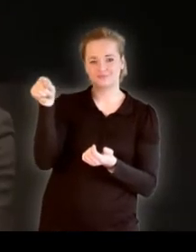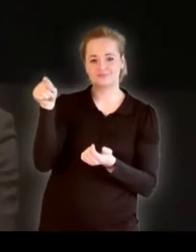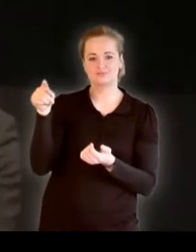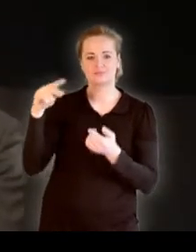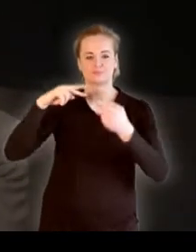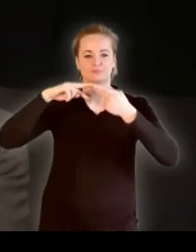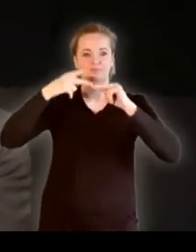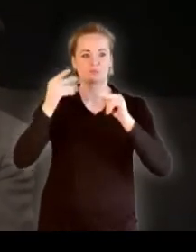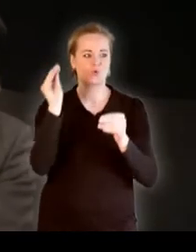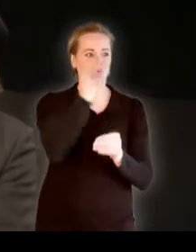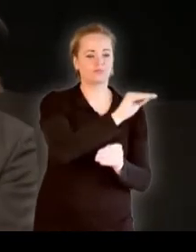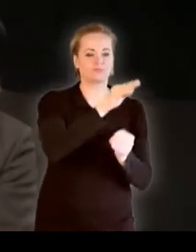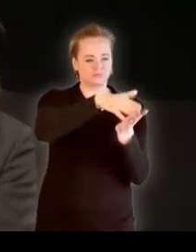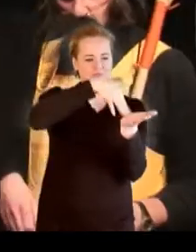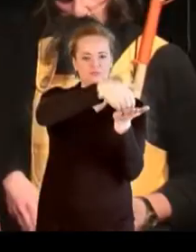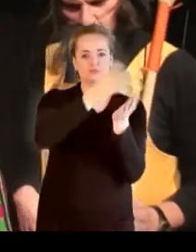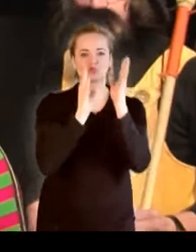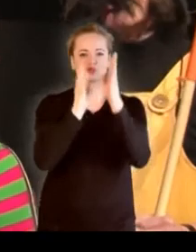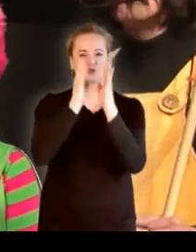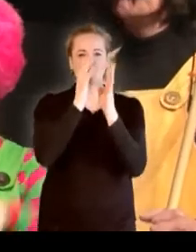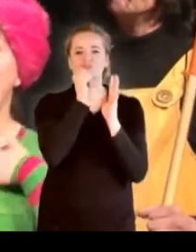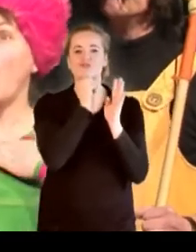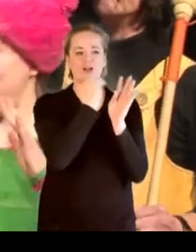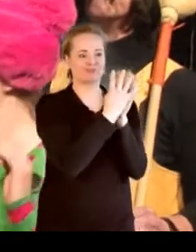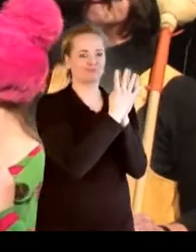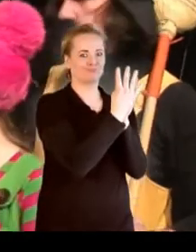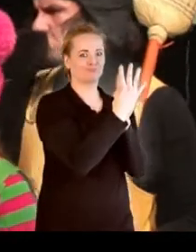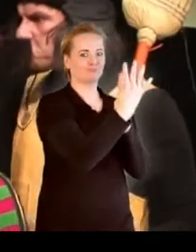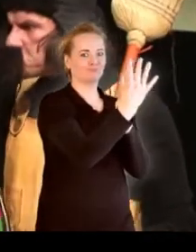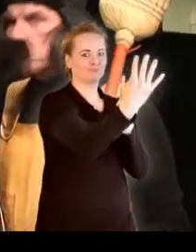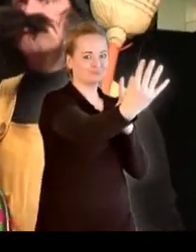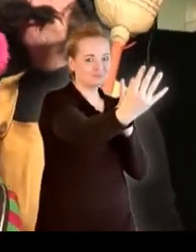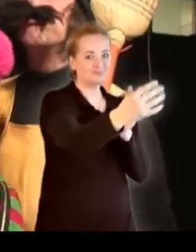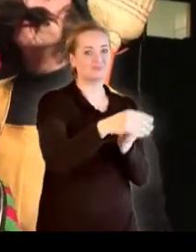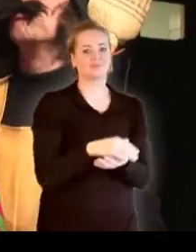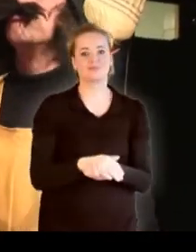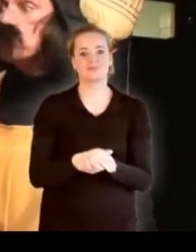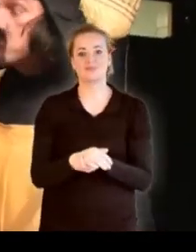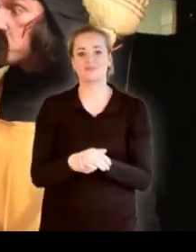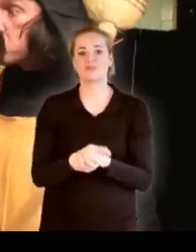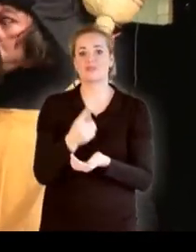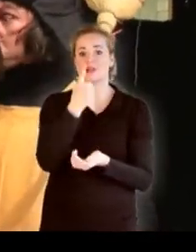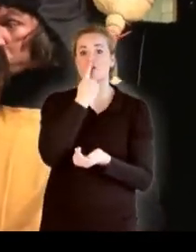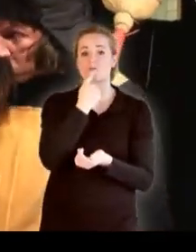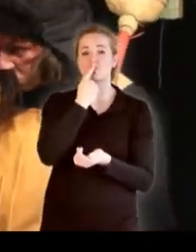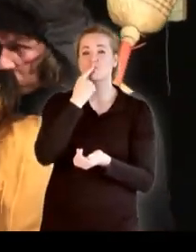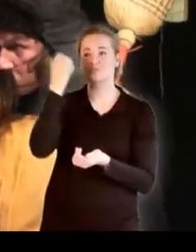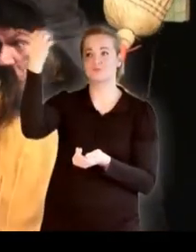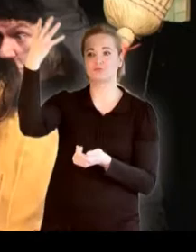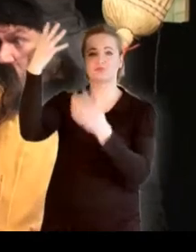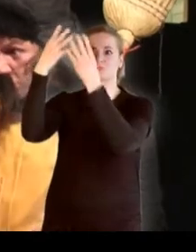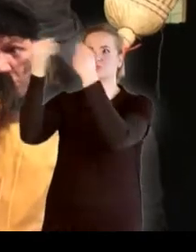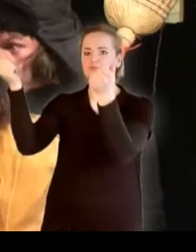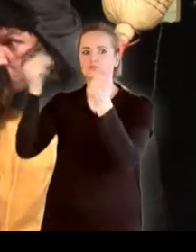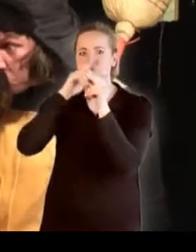paukštai? Ar jūs žinote, kas aš toks? Aštrėlė žuviai dikūnai laidė sąmojus. O